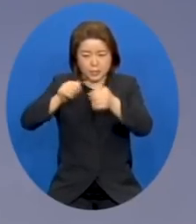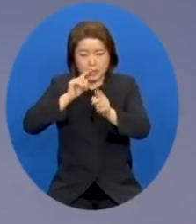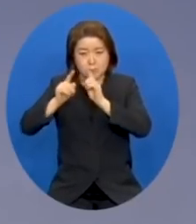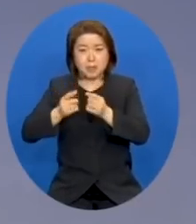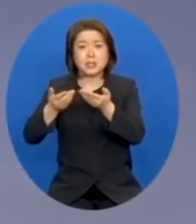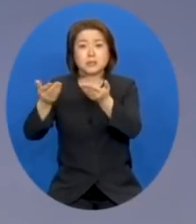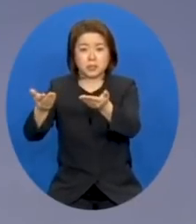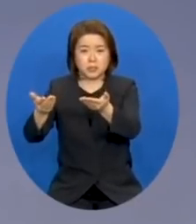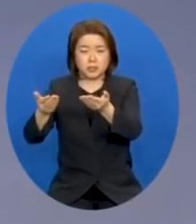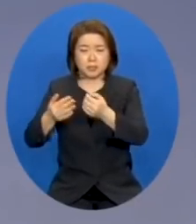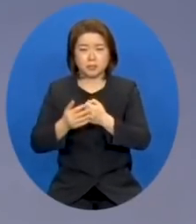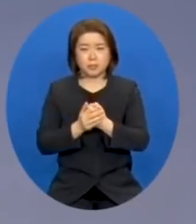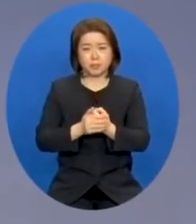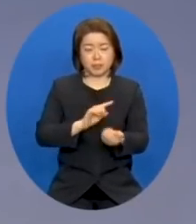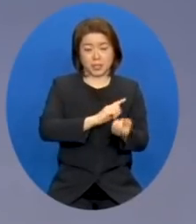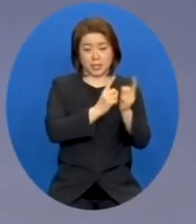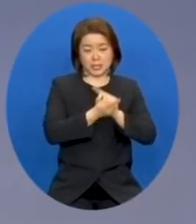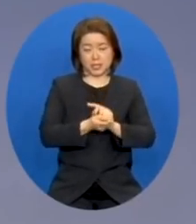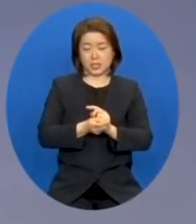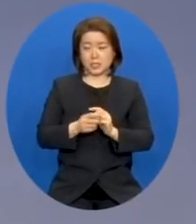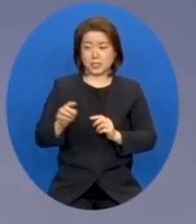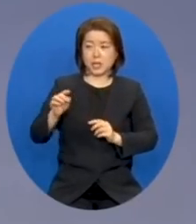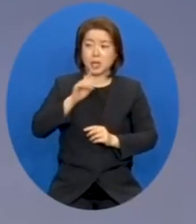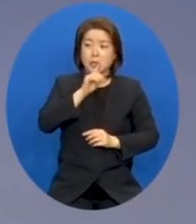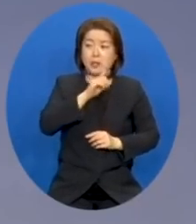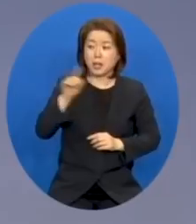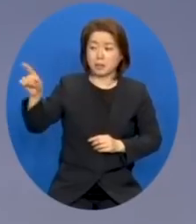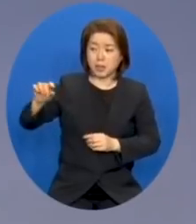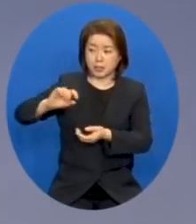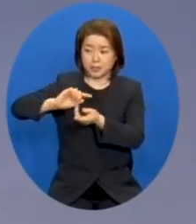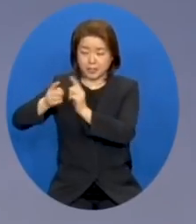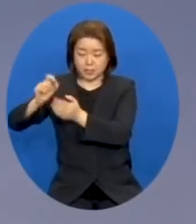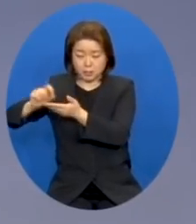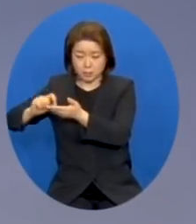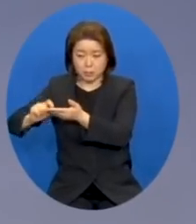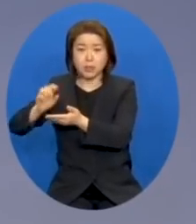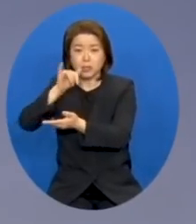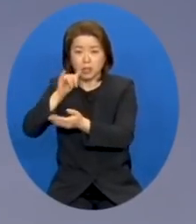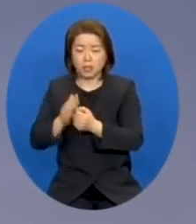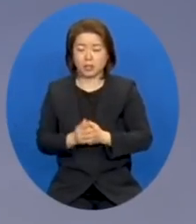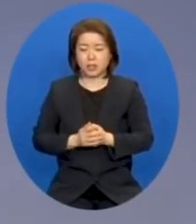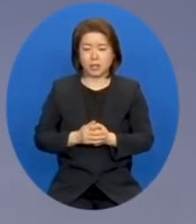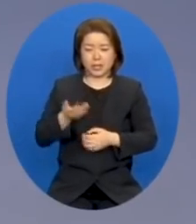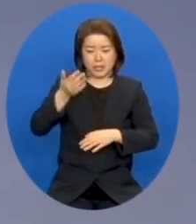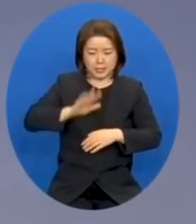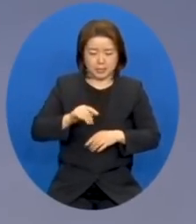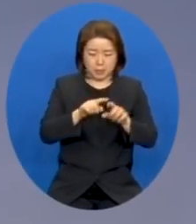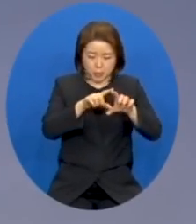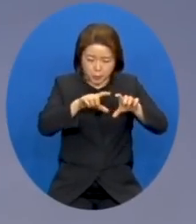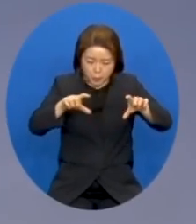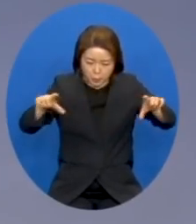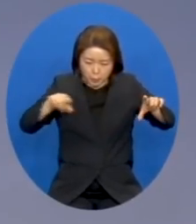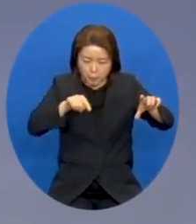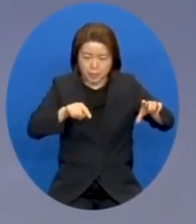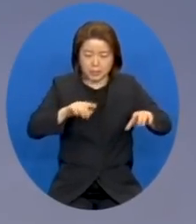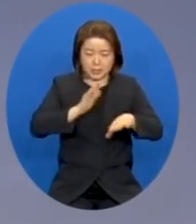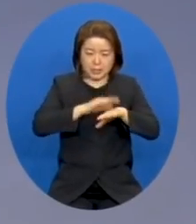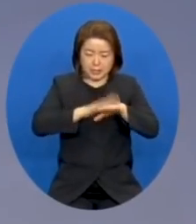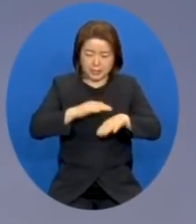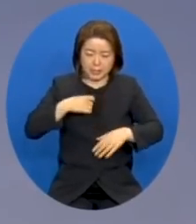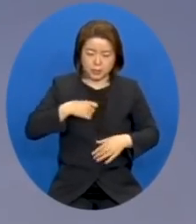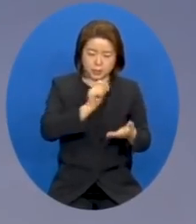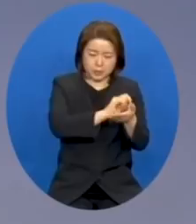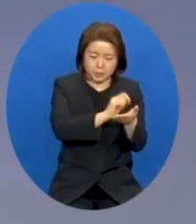이제 대피를 해서 받아 적게 해서요 고린도 소를 썼지만 이제 요 부분에 가서는 사도 바울이 자기 손으로